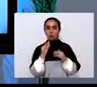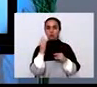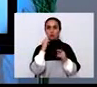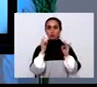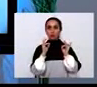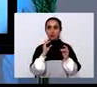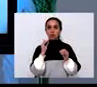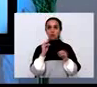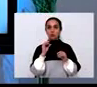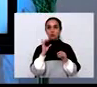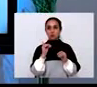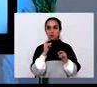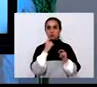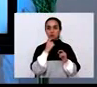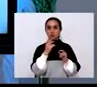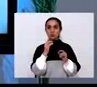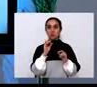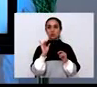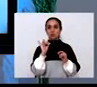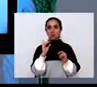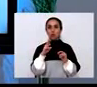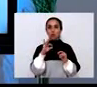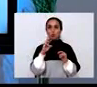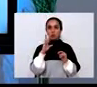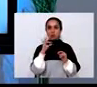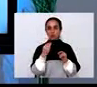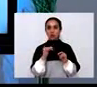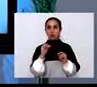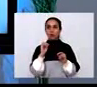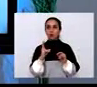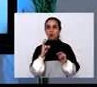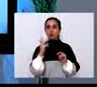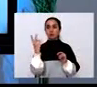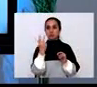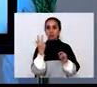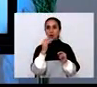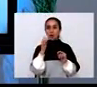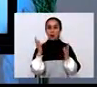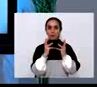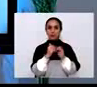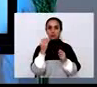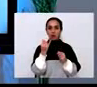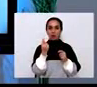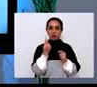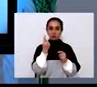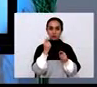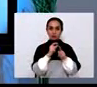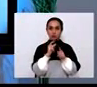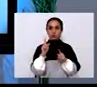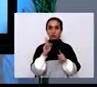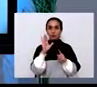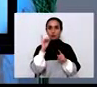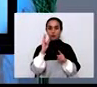и прерывистый, и свистящий, и тонкий. Все три определения идут от одного слова